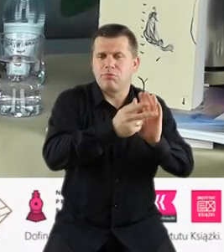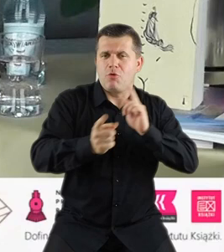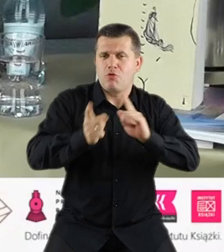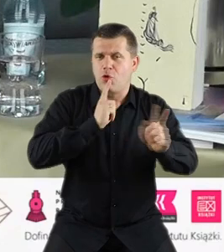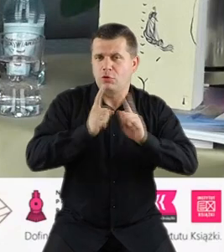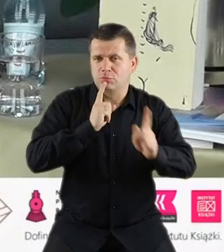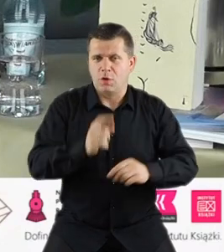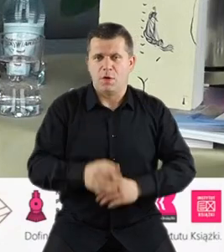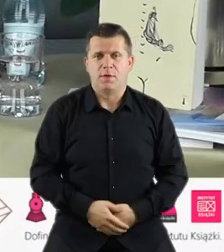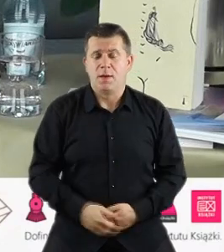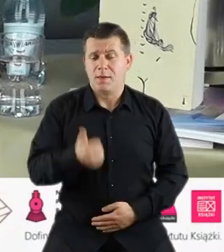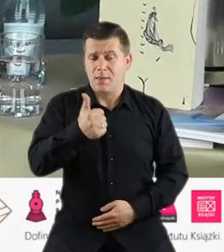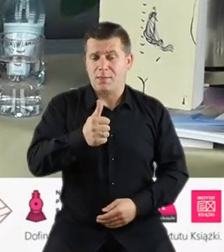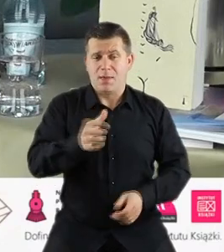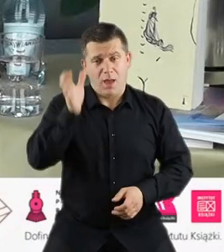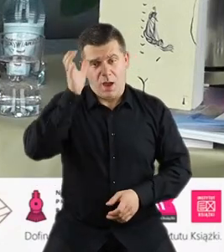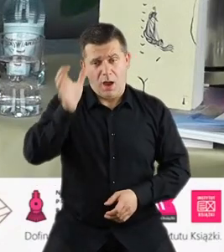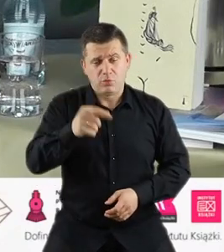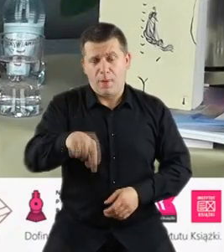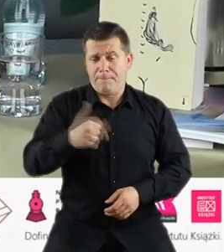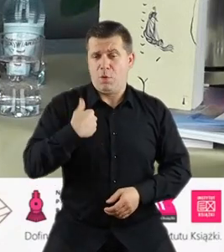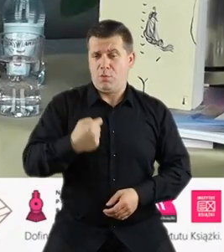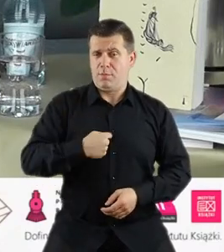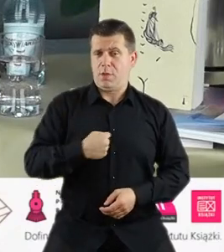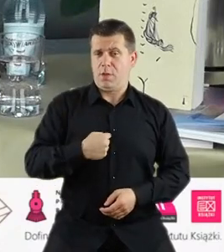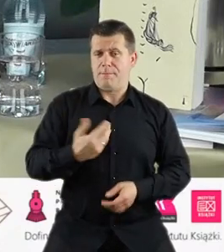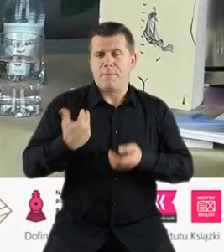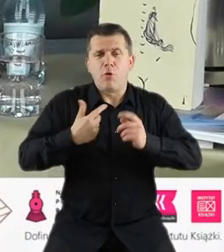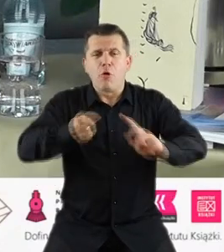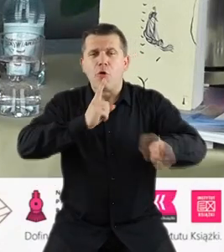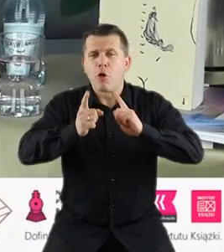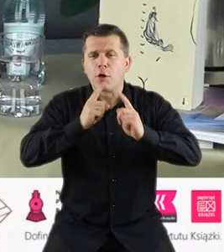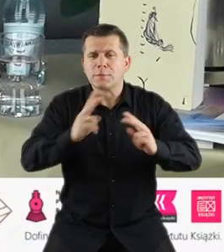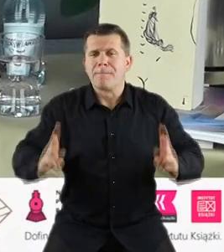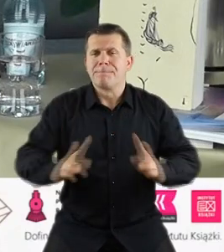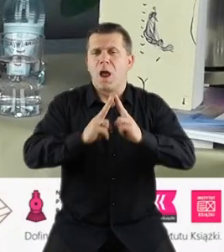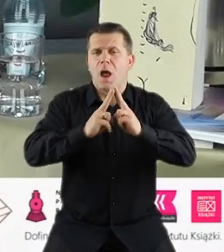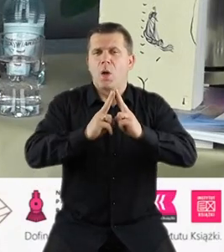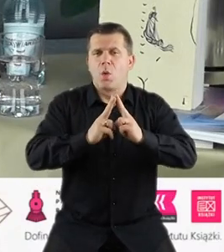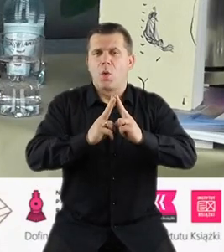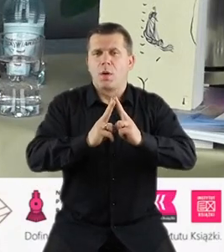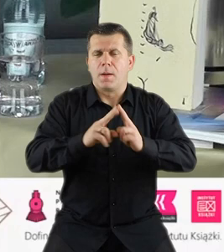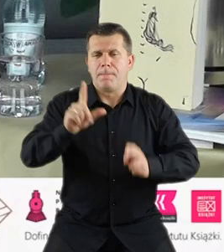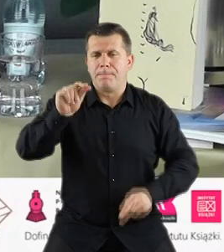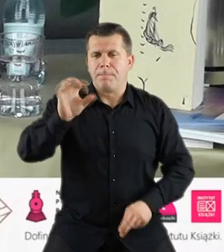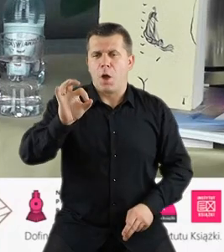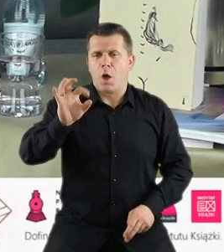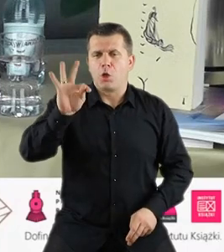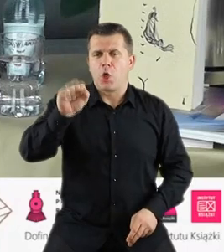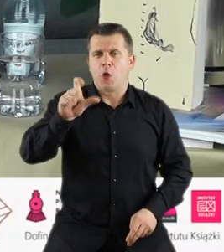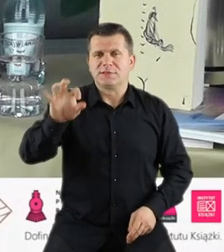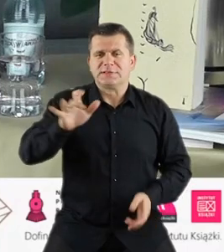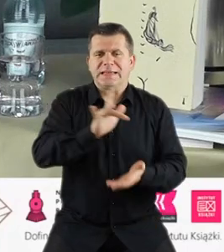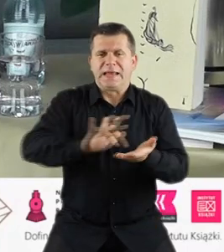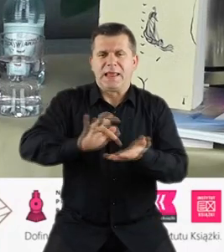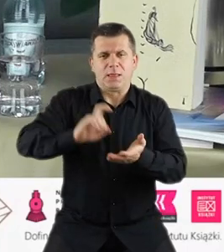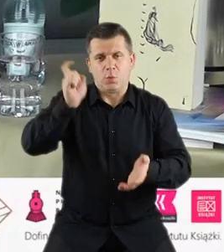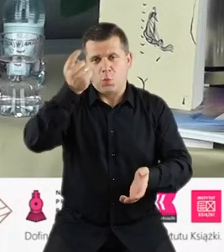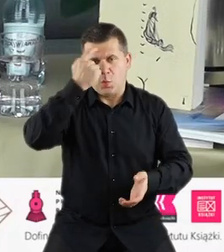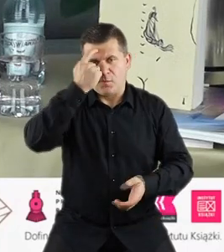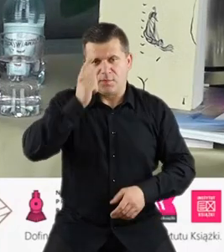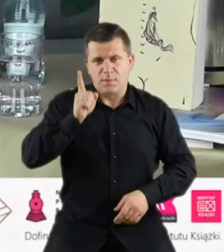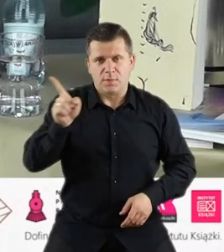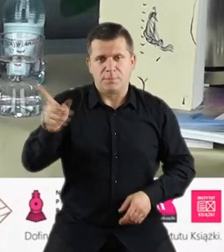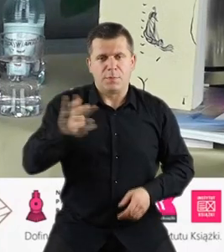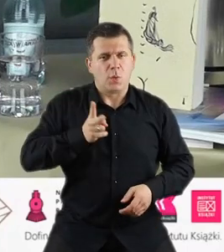innymi właśnie jedną z tych autorek byłam ja. No i rozmawialiśmy w Pałacu Potockich na rynku głównym. Tam kiedyś